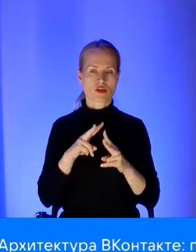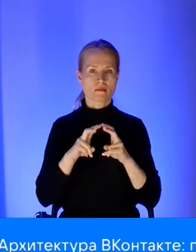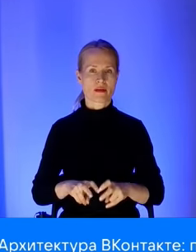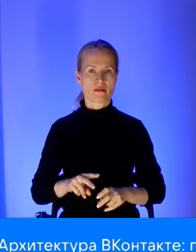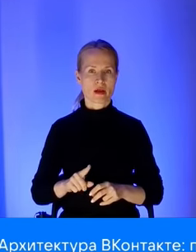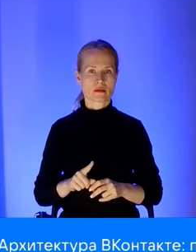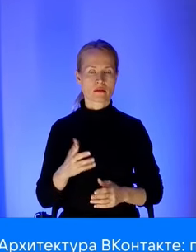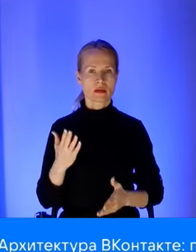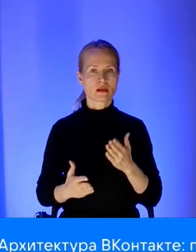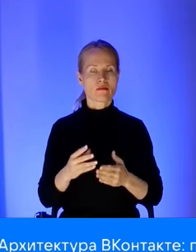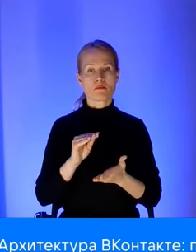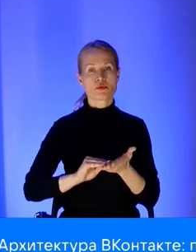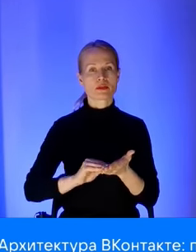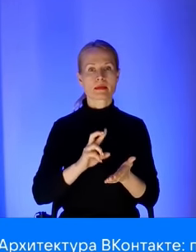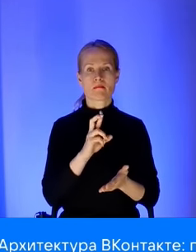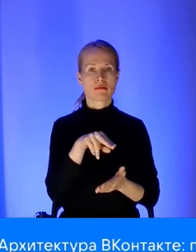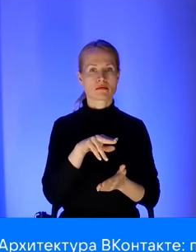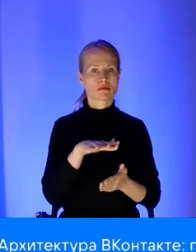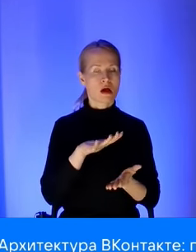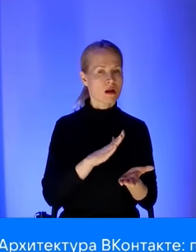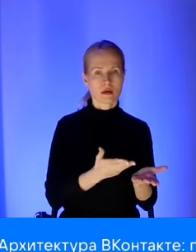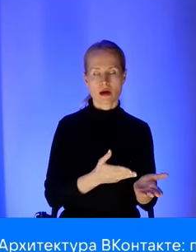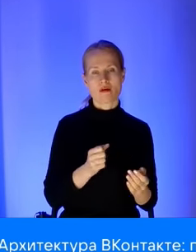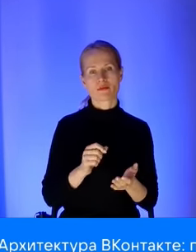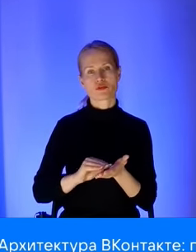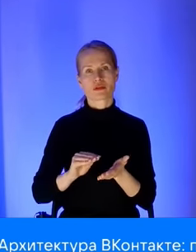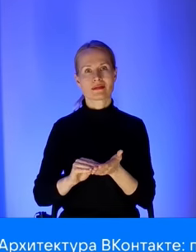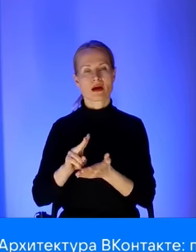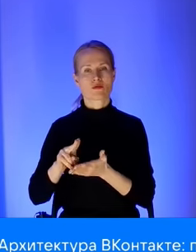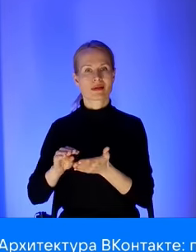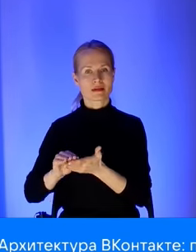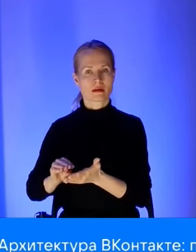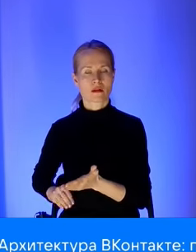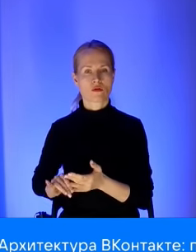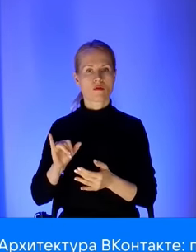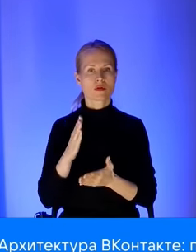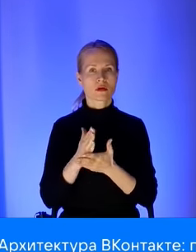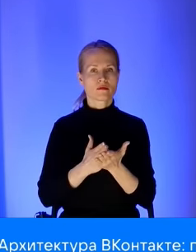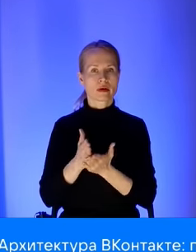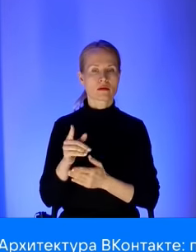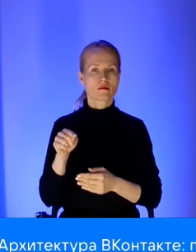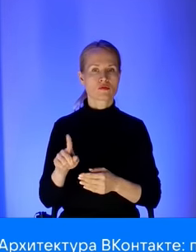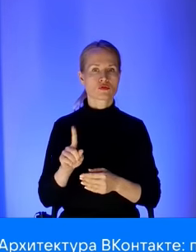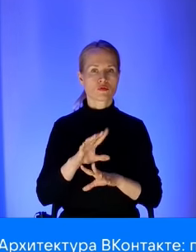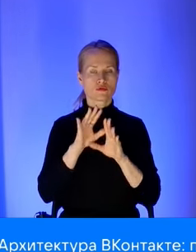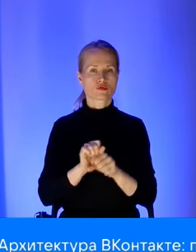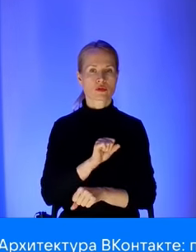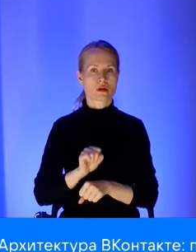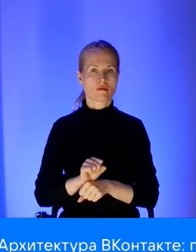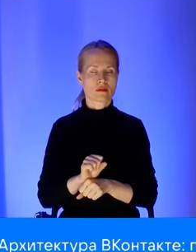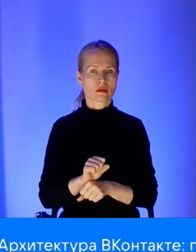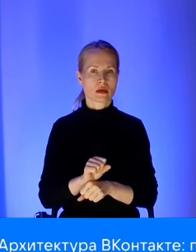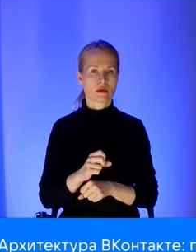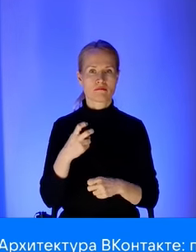вы допустим пишете не базу данных а какой-то оркестратор у вас также есть вариант того что просто Всё может остановиться Всё может